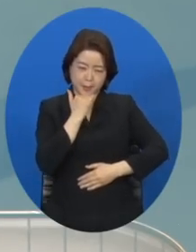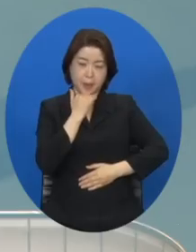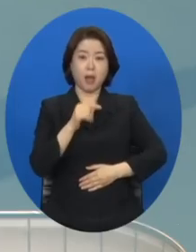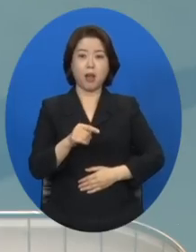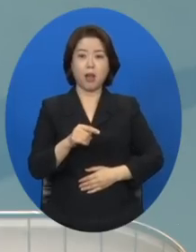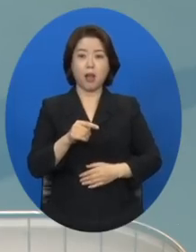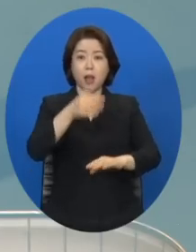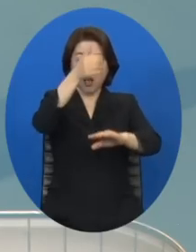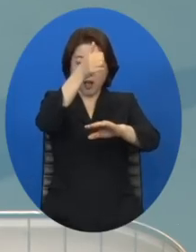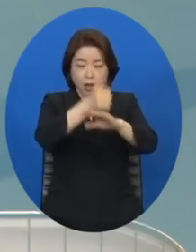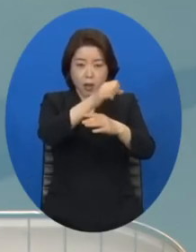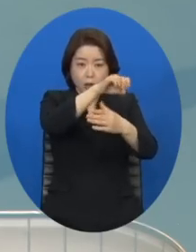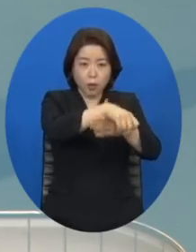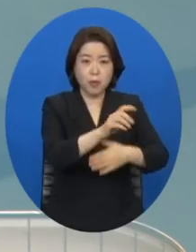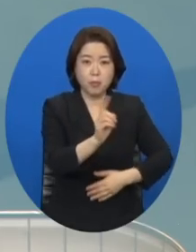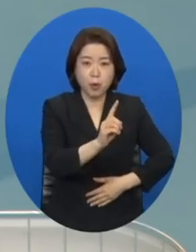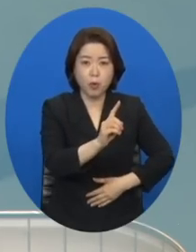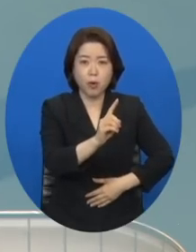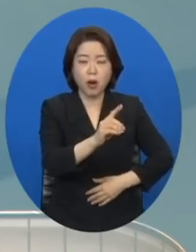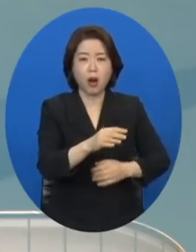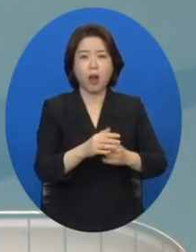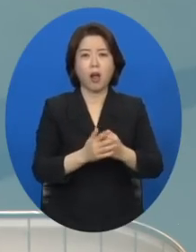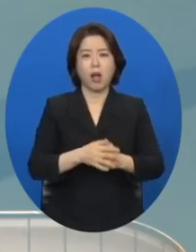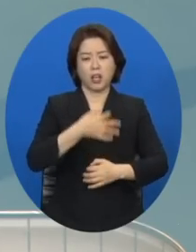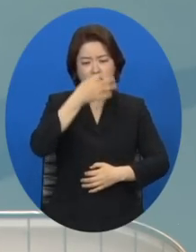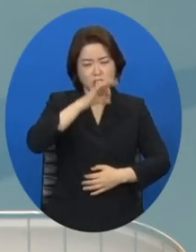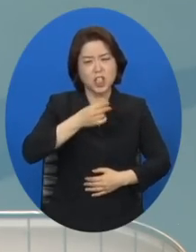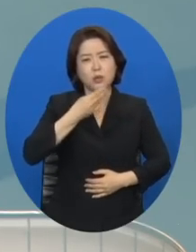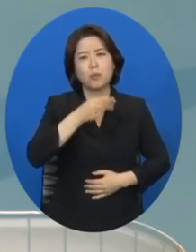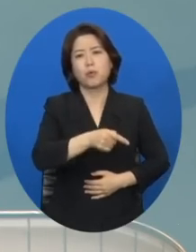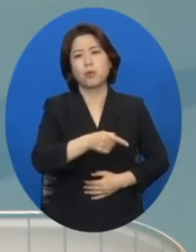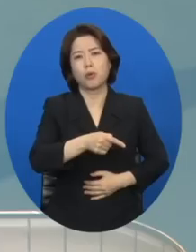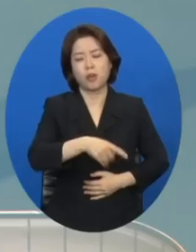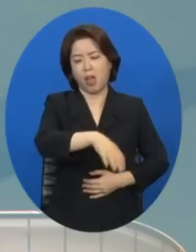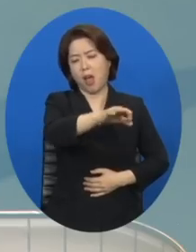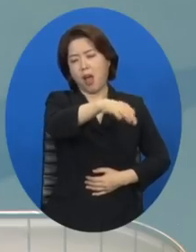것이라고는 뭐가 맺혔다고요 들포도의